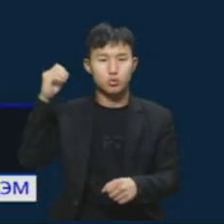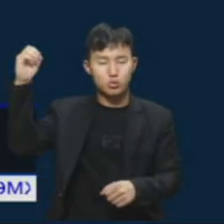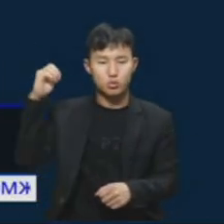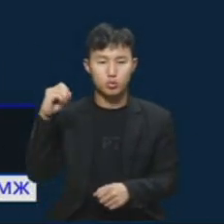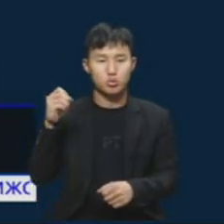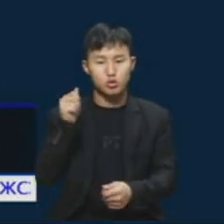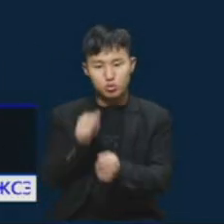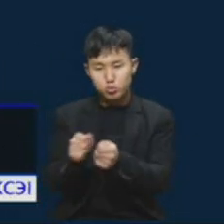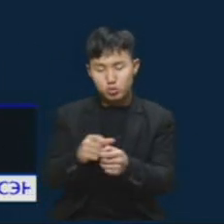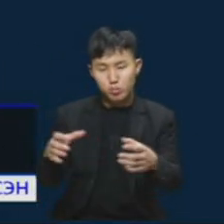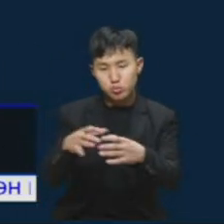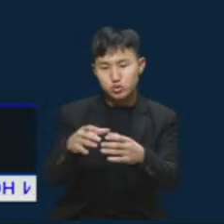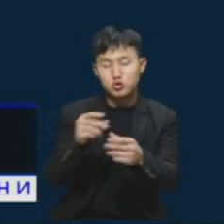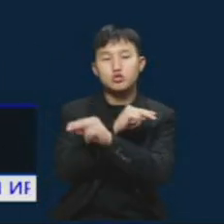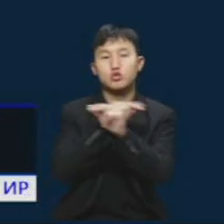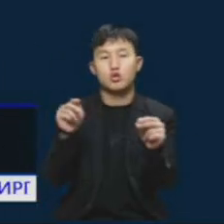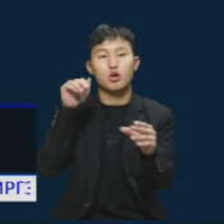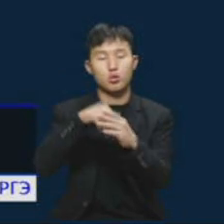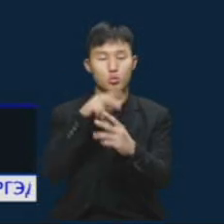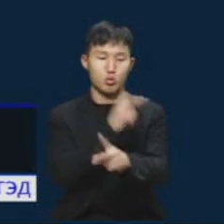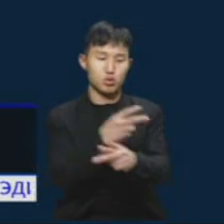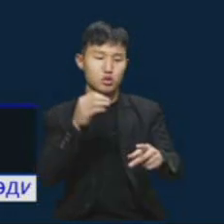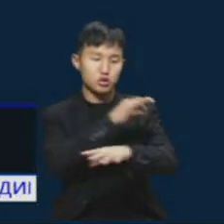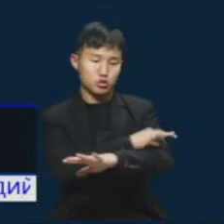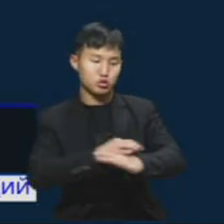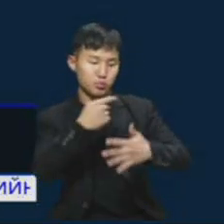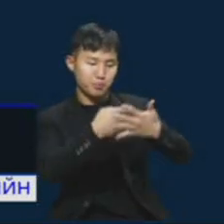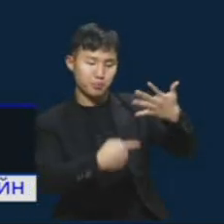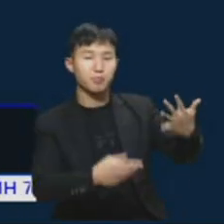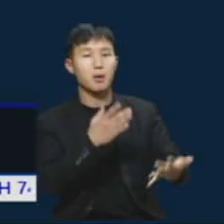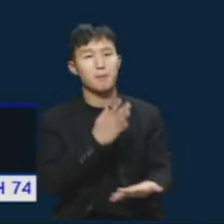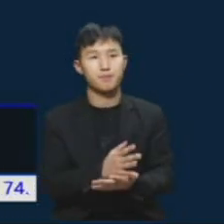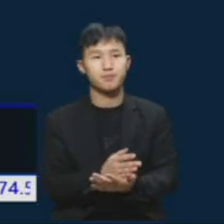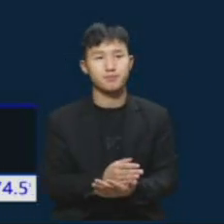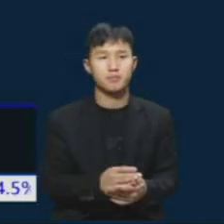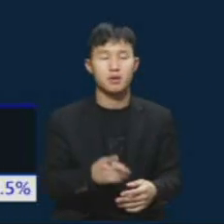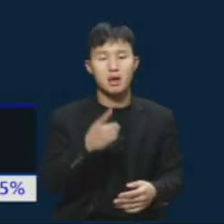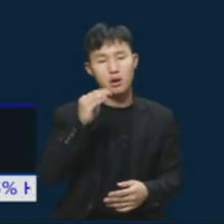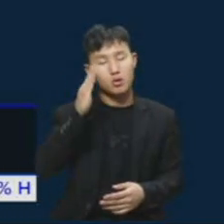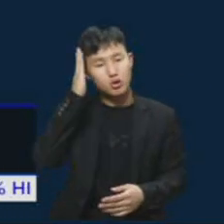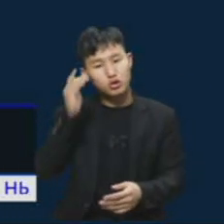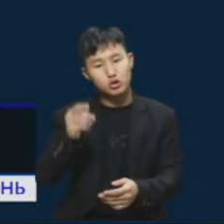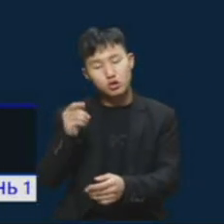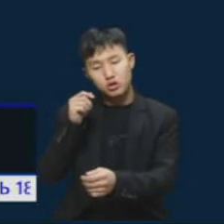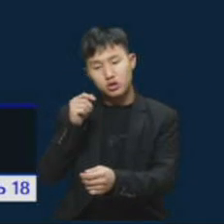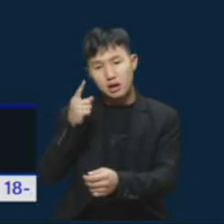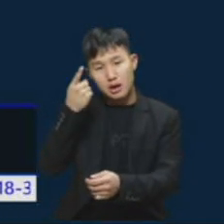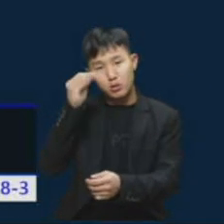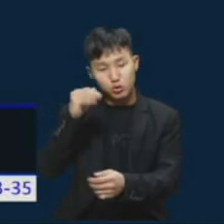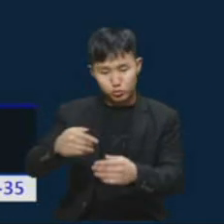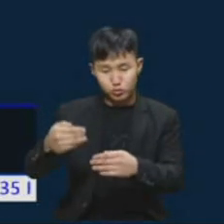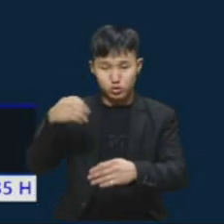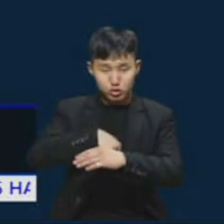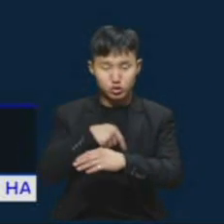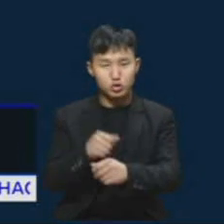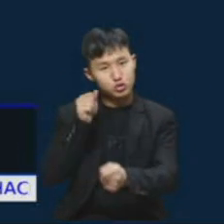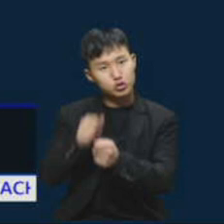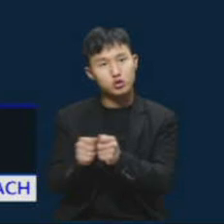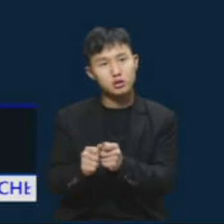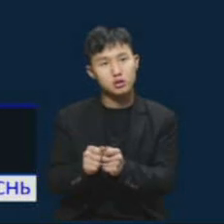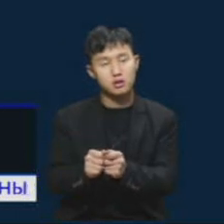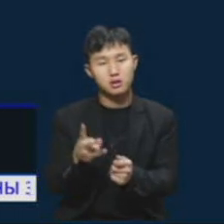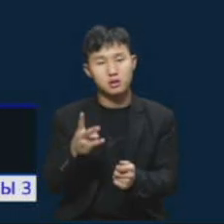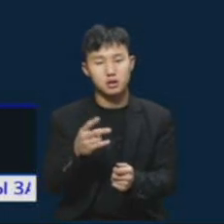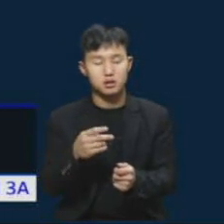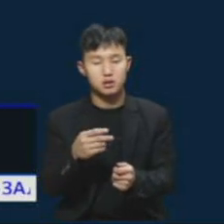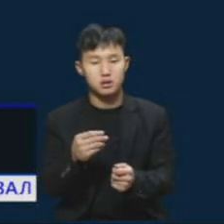төлбөрөөс чөлөөлөхөөр хуулийн төсөлд тусгасан байна. За төлбөртэй бүсийн төлбөрийг 10 хоногийн дотор төлөхөөр зааж өгсөн байна. Нэхэмжлэл үүснээс хойш ажлын 10